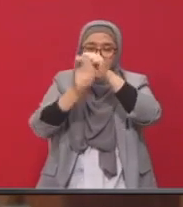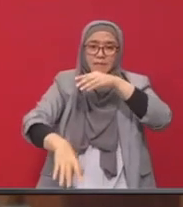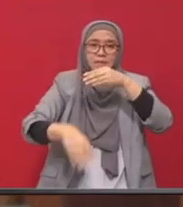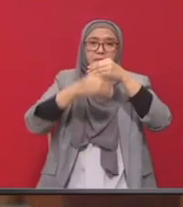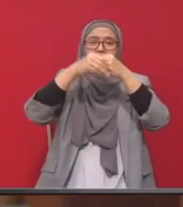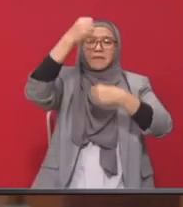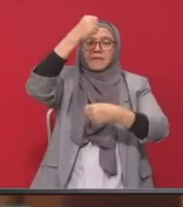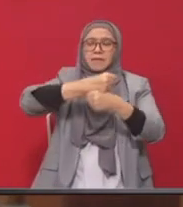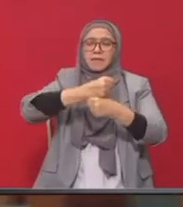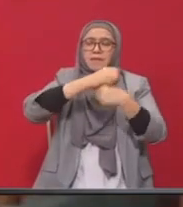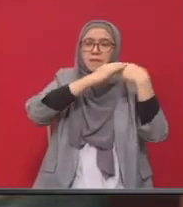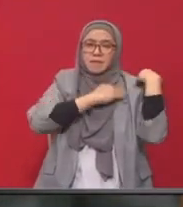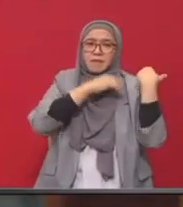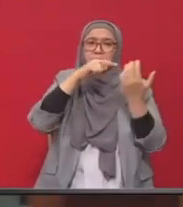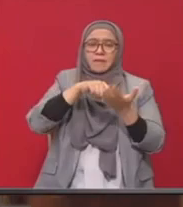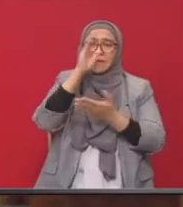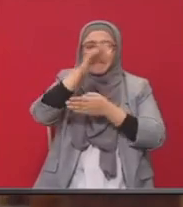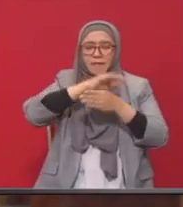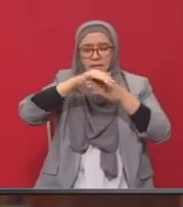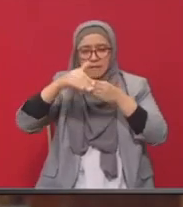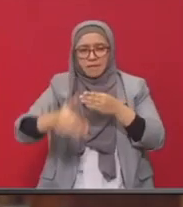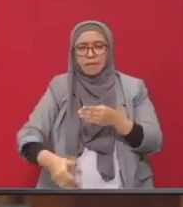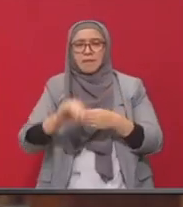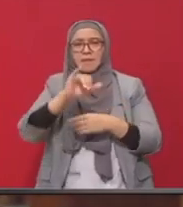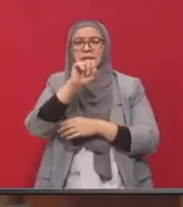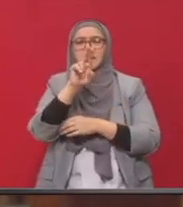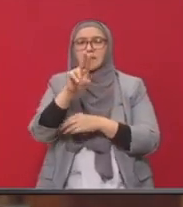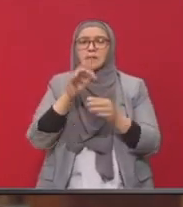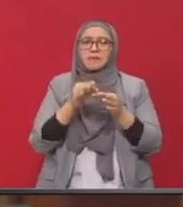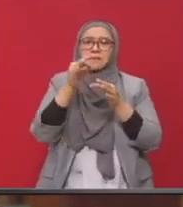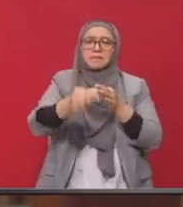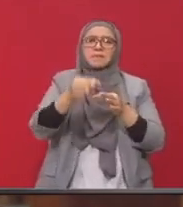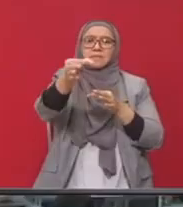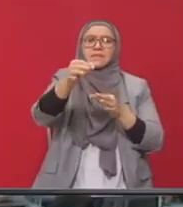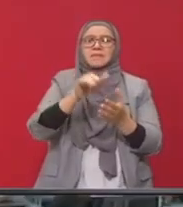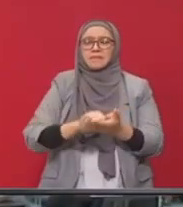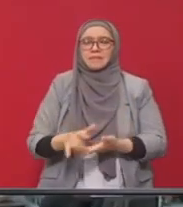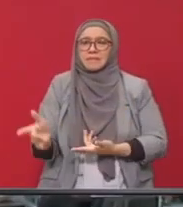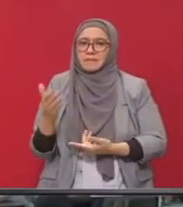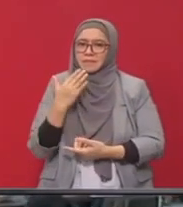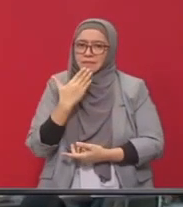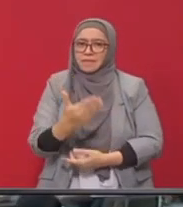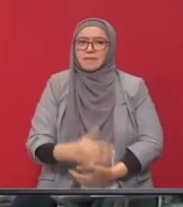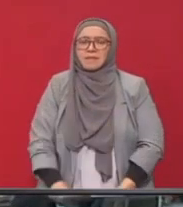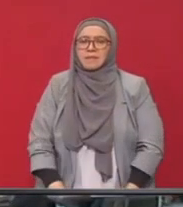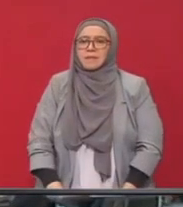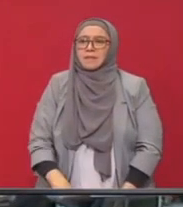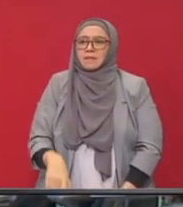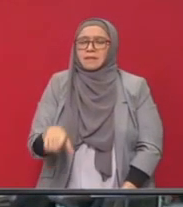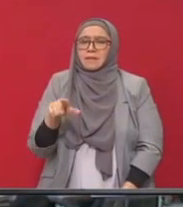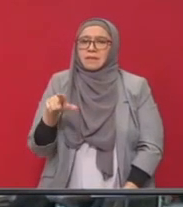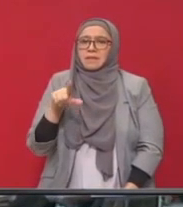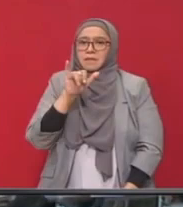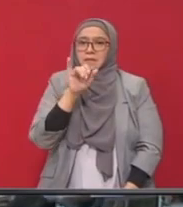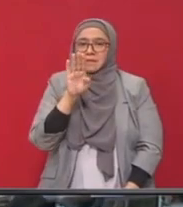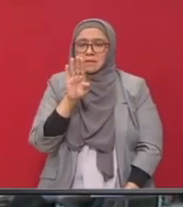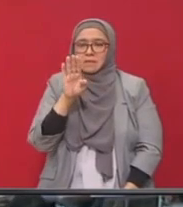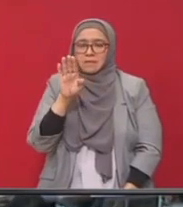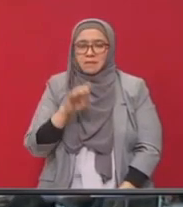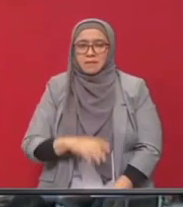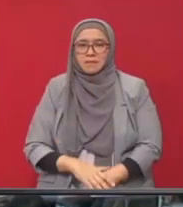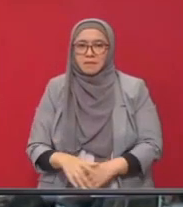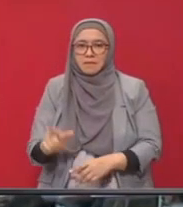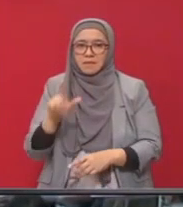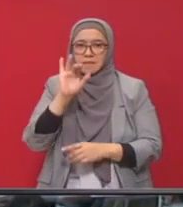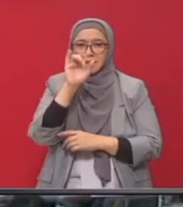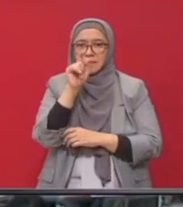ini akan memensiunkan isu-isu yang tertunda Terima kasih sudah nyaromon batu soalan tambahan utama terima kasih Dokter